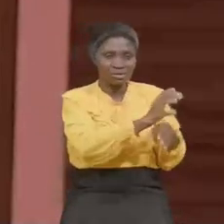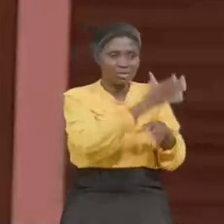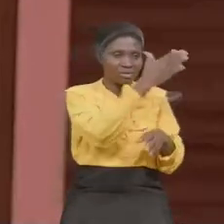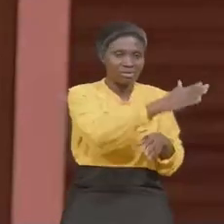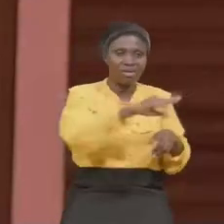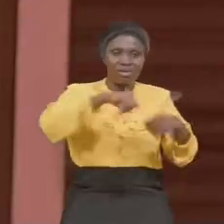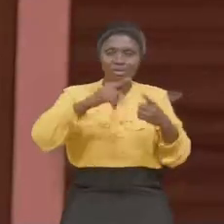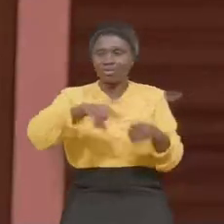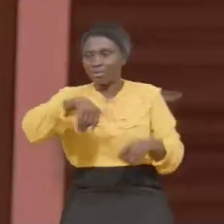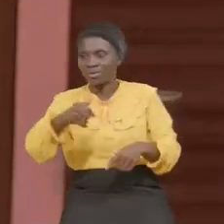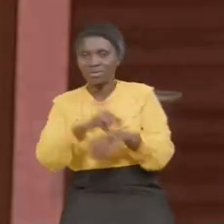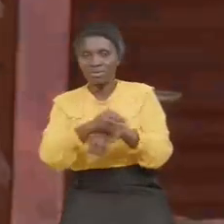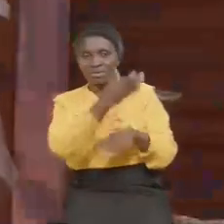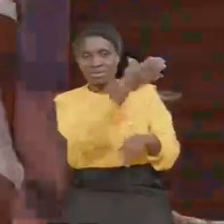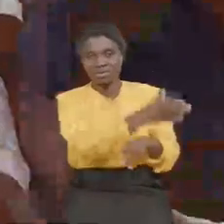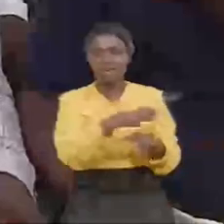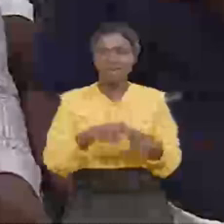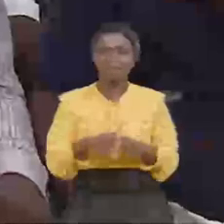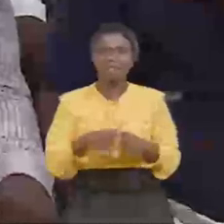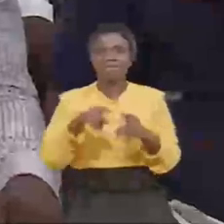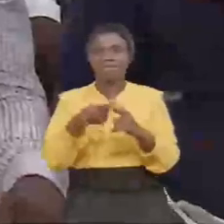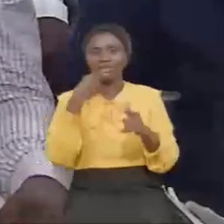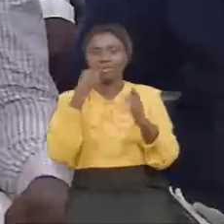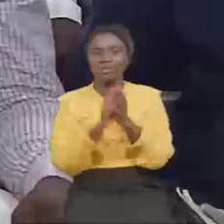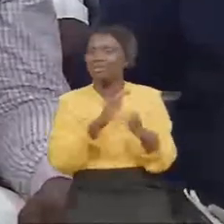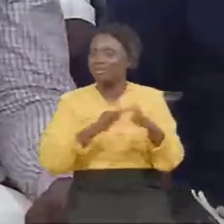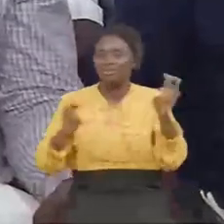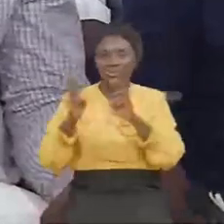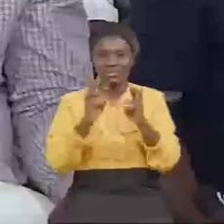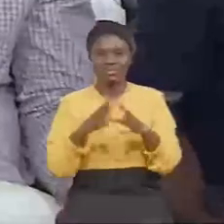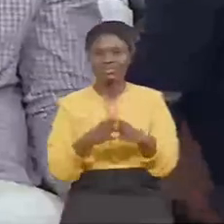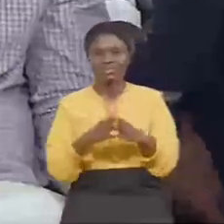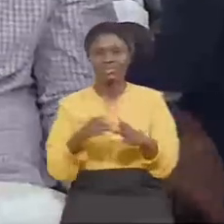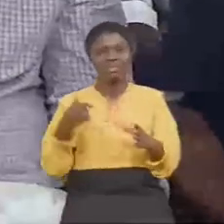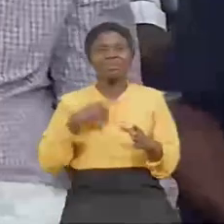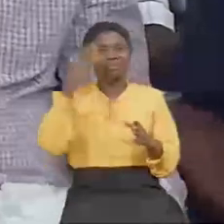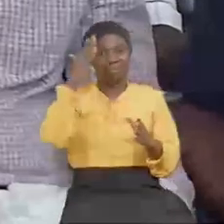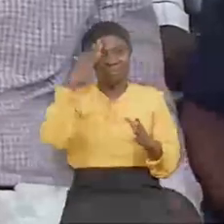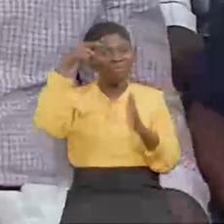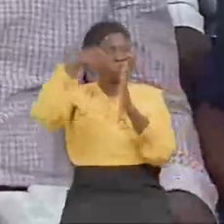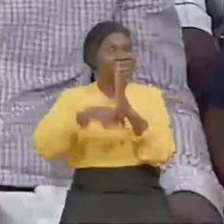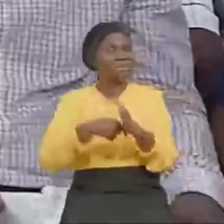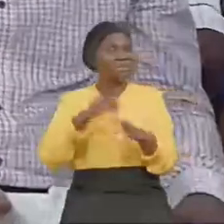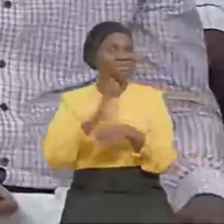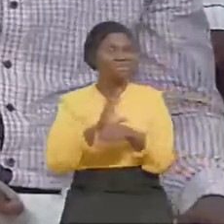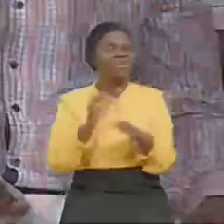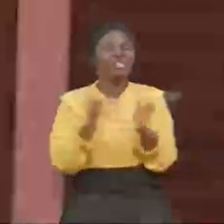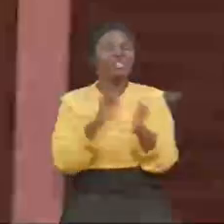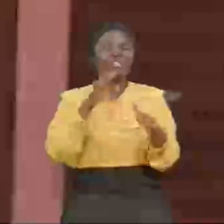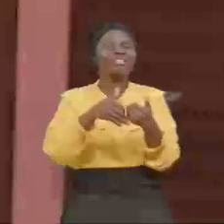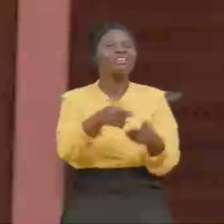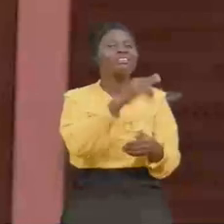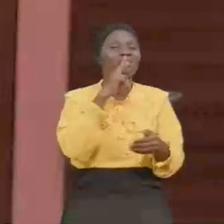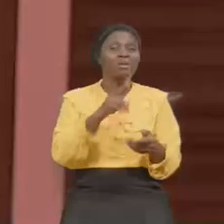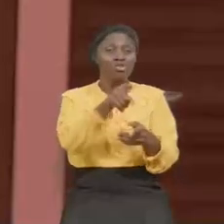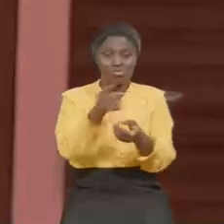autre assemblée et il dit, oh, ne t'en fais pas, on connaît la vie profonde, c'est comme ça ils sont, viens ici. Et